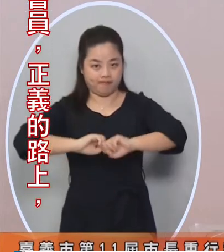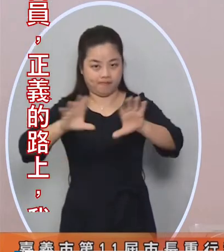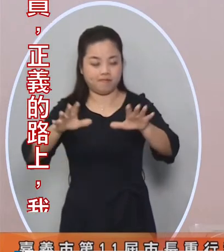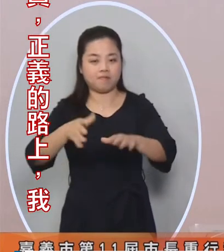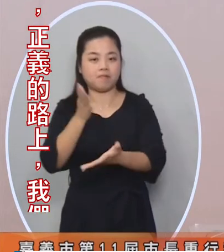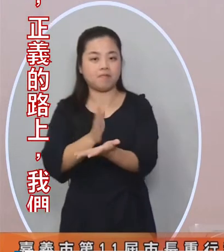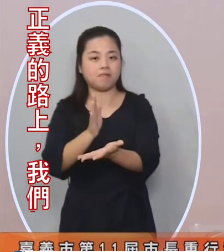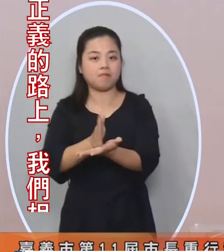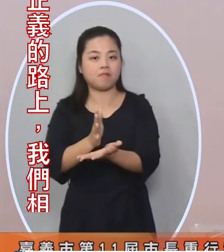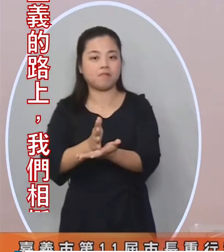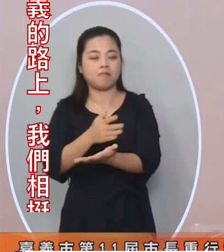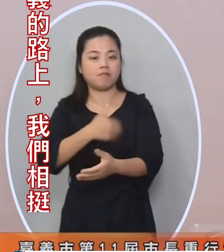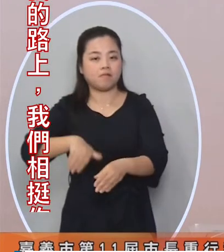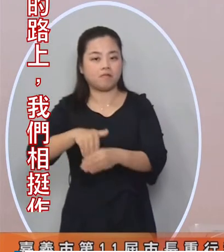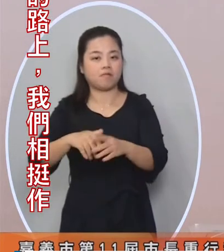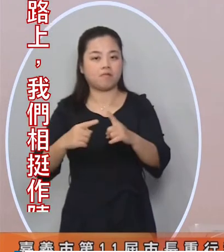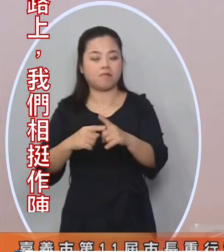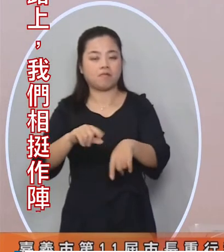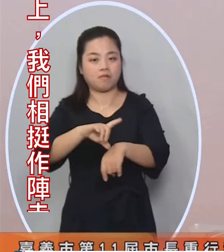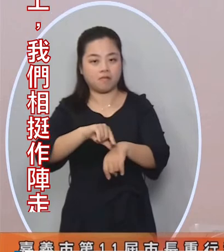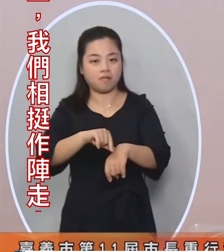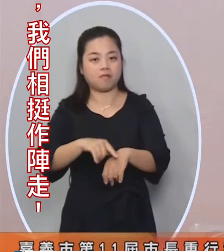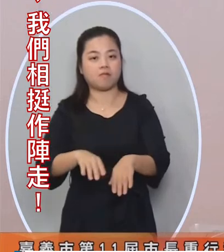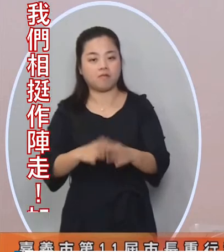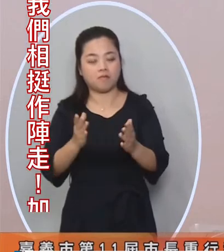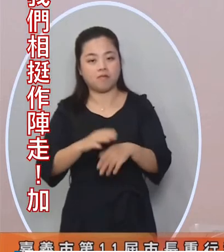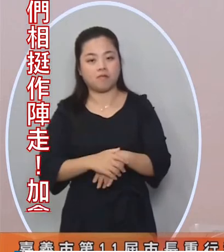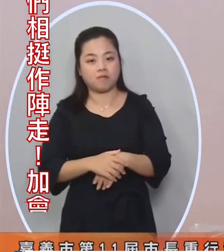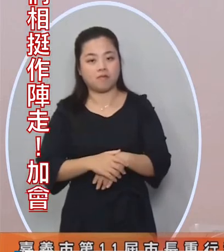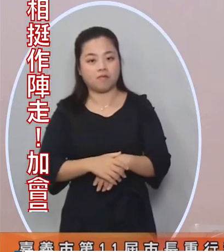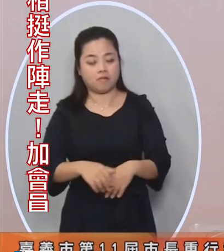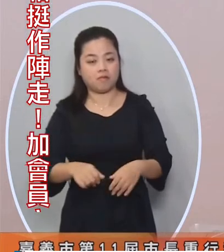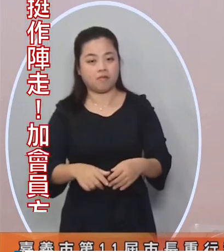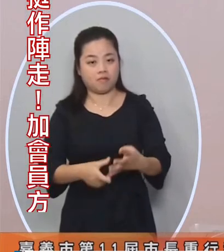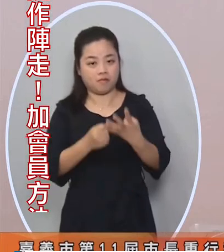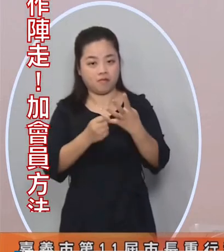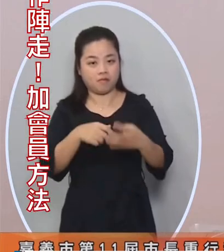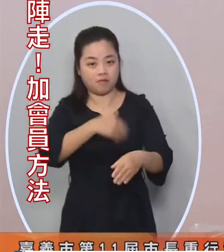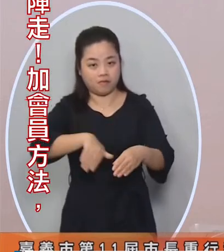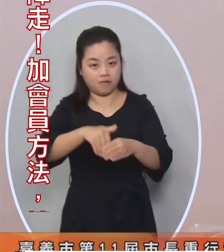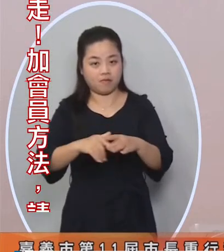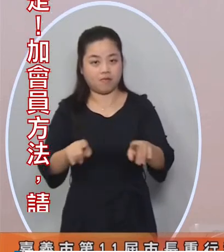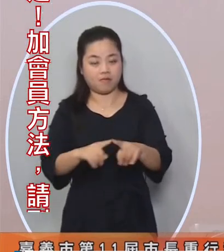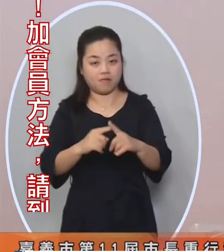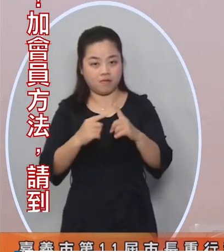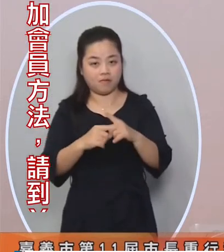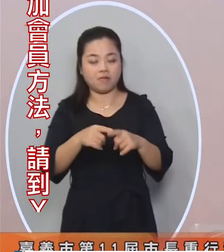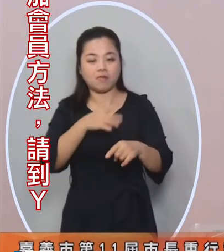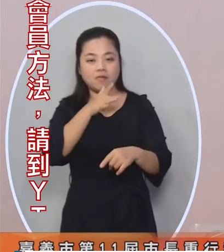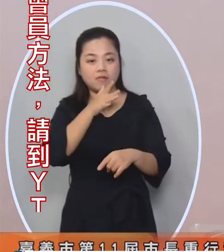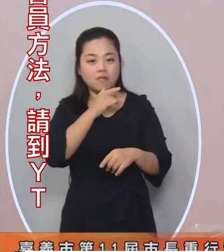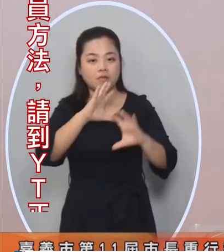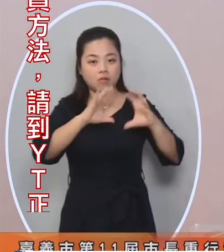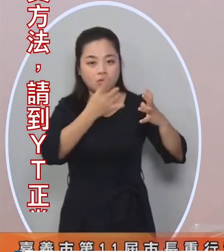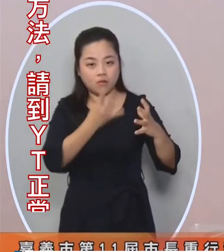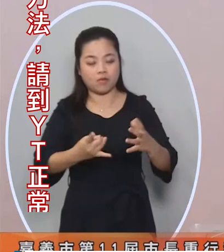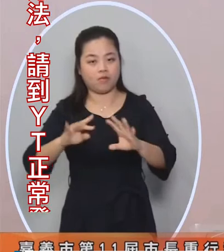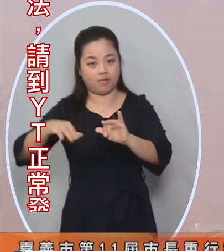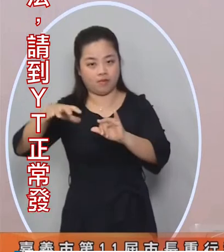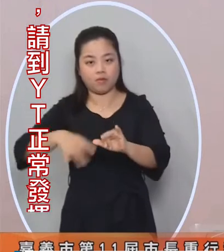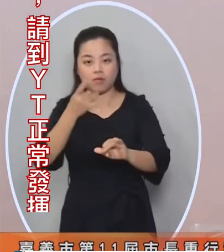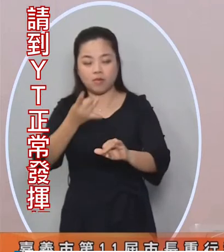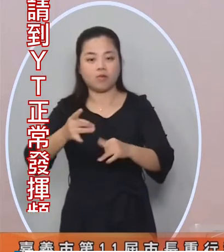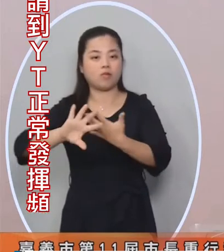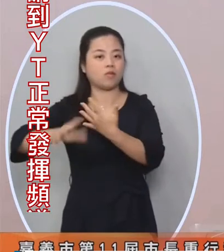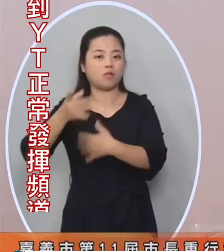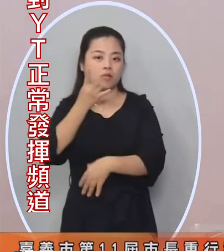告该发表政见之候选人已计时开始。四、候选人发表政见时，以使用国语或本省地方语言为原则，